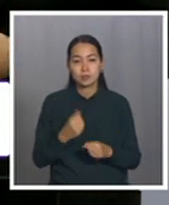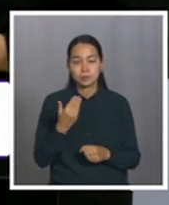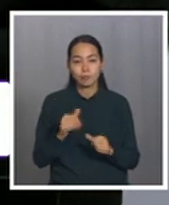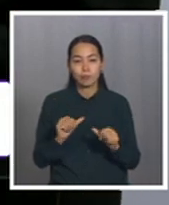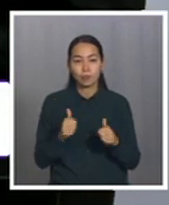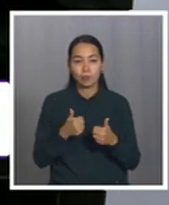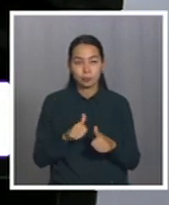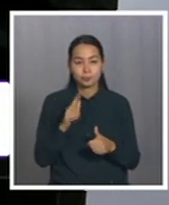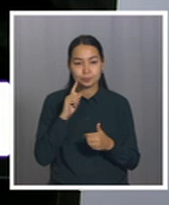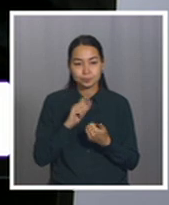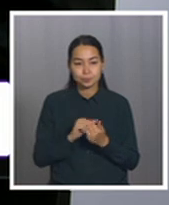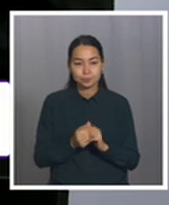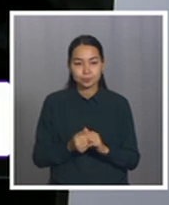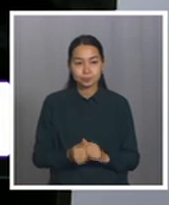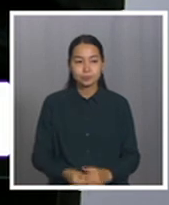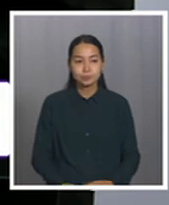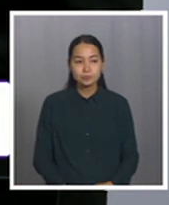формуланы табады екенбіз.